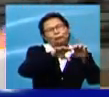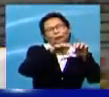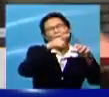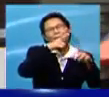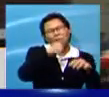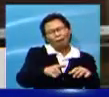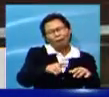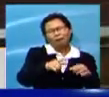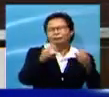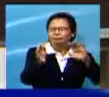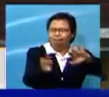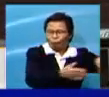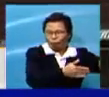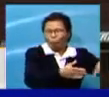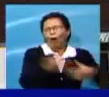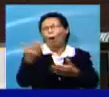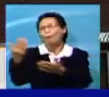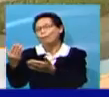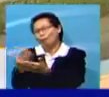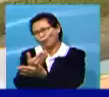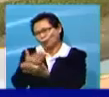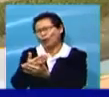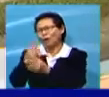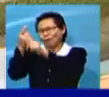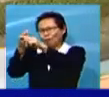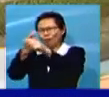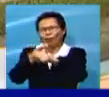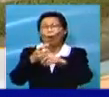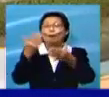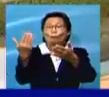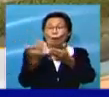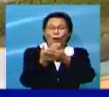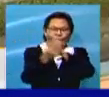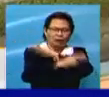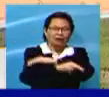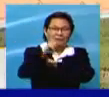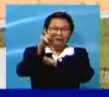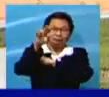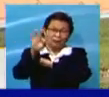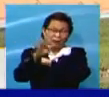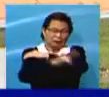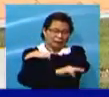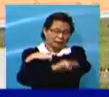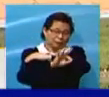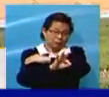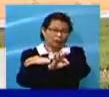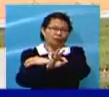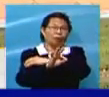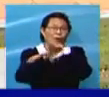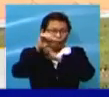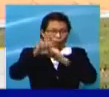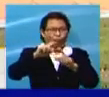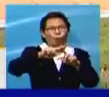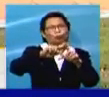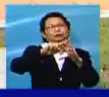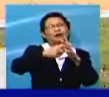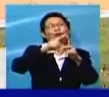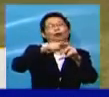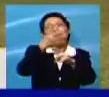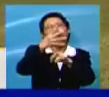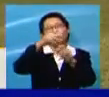Velodrome Nasional yang baharu dinilai Negeri Sembilan dijangka boleh digunakan pada akhir bulan April ini.